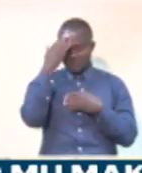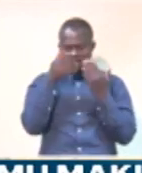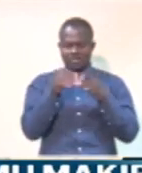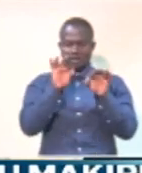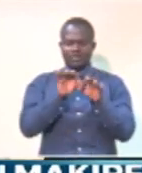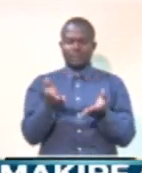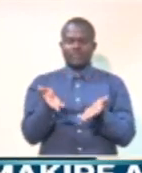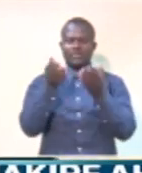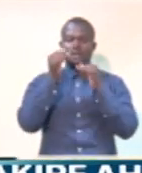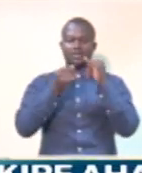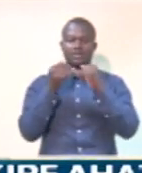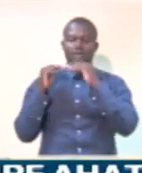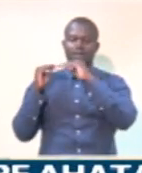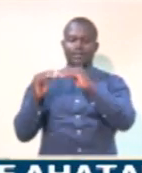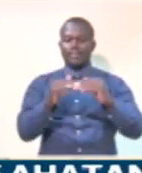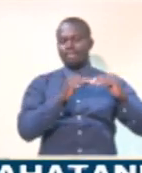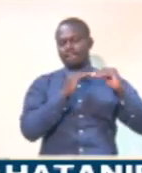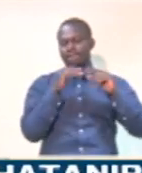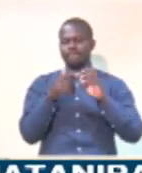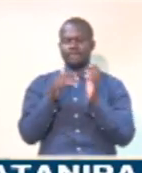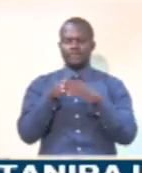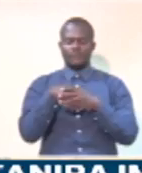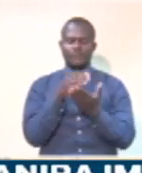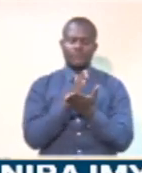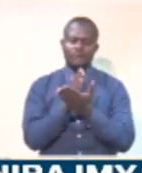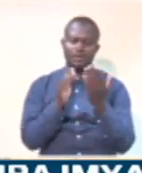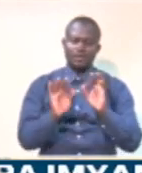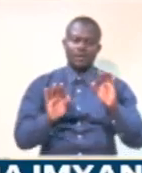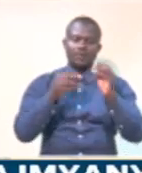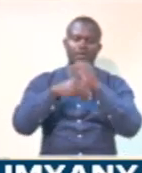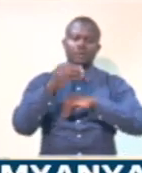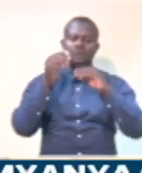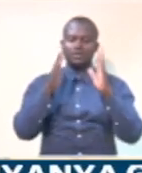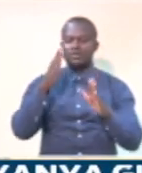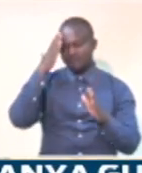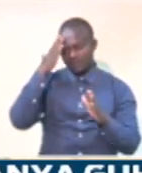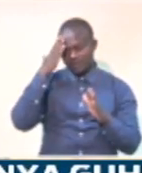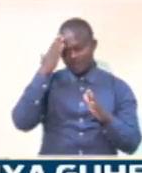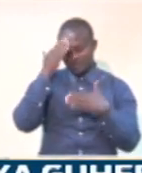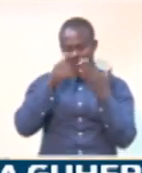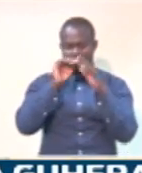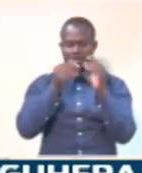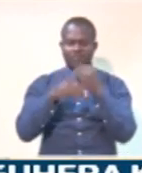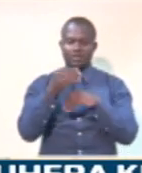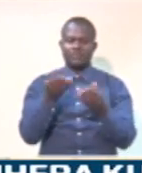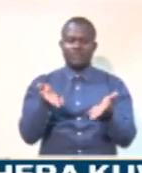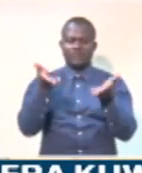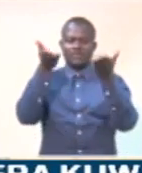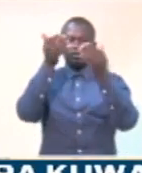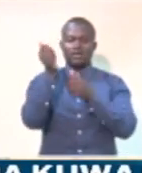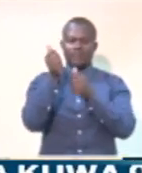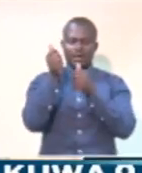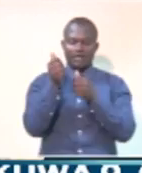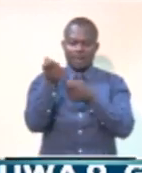ku rwego mpuzamahanga. Kandi mu by'ukuri mu bucuruzi murabizi uko ibiciro bizamuka n'abakiriya bagenda